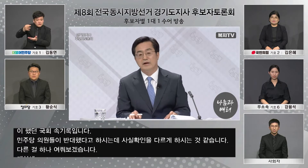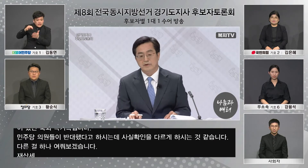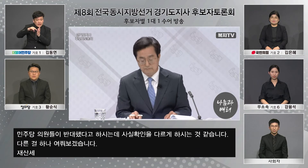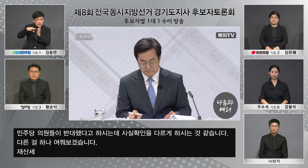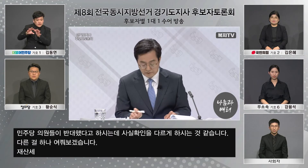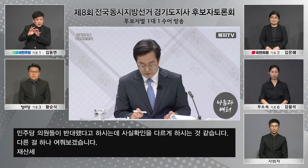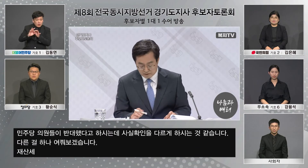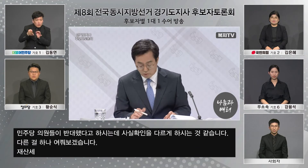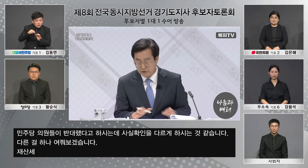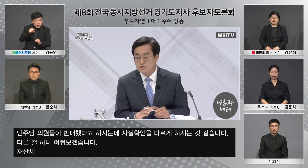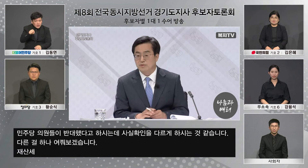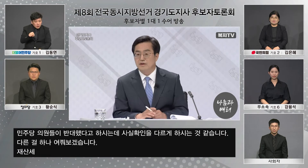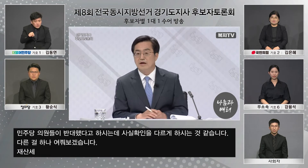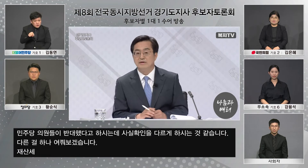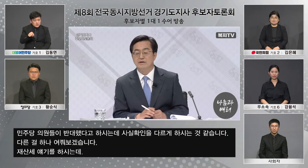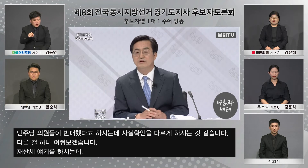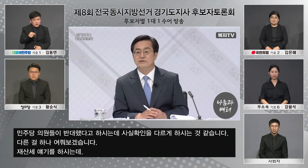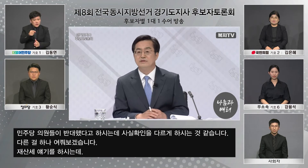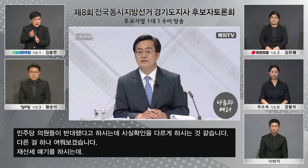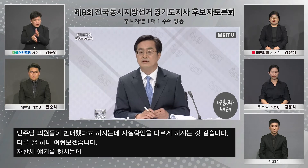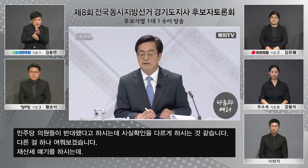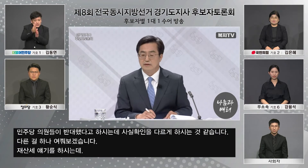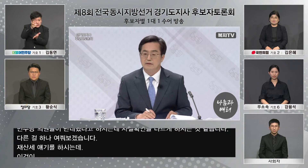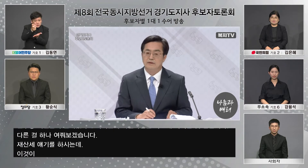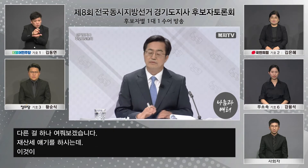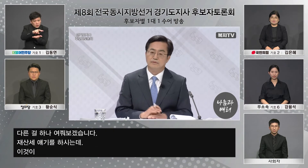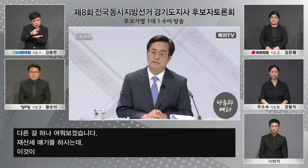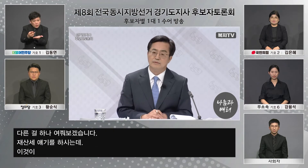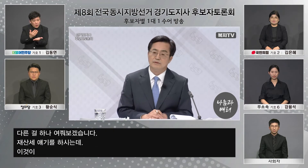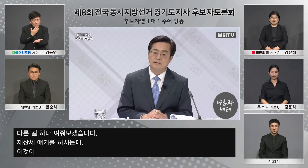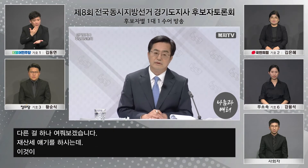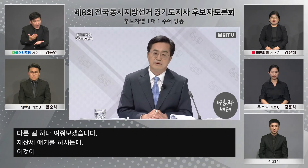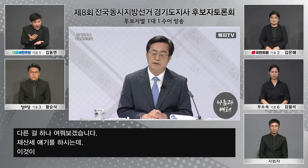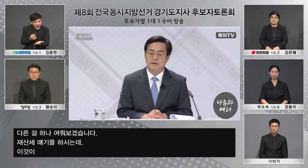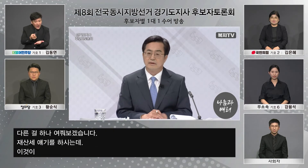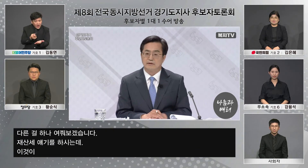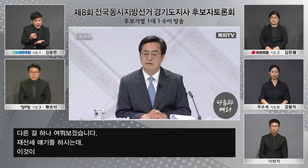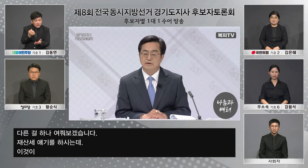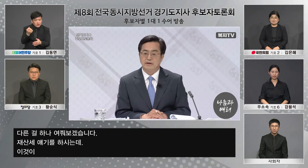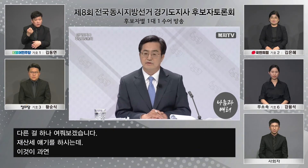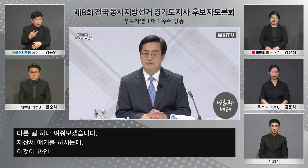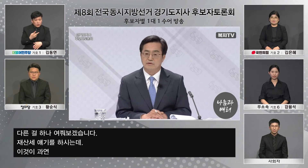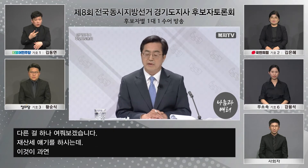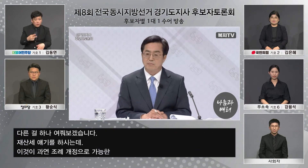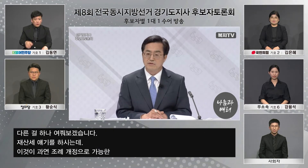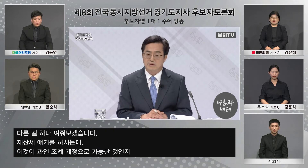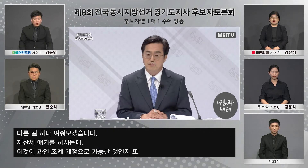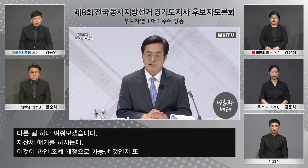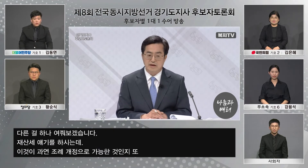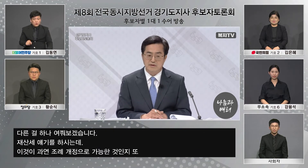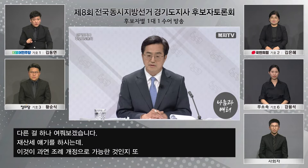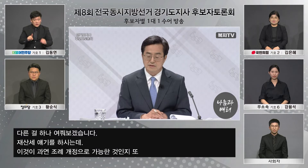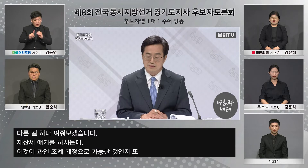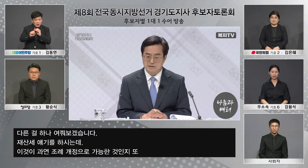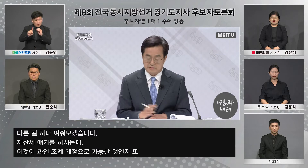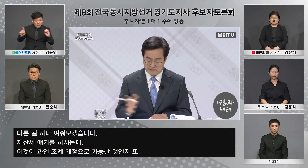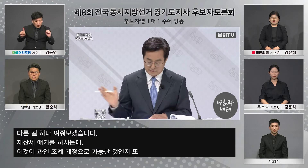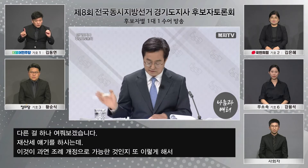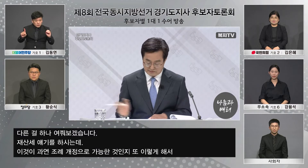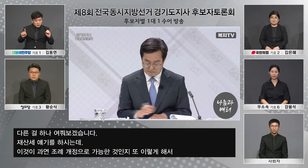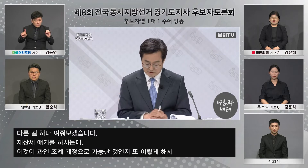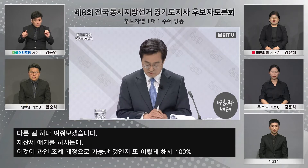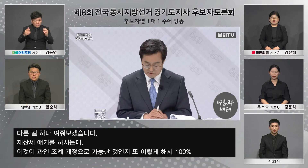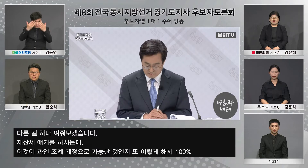이것이 과연 조례 개정으로 가능한 것인지 또 이렇게 해서 100% 감면이 가능한